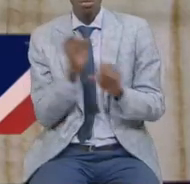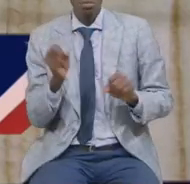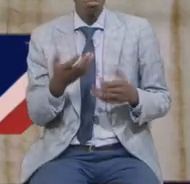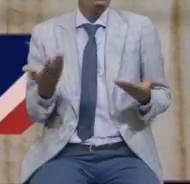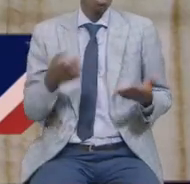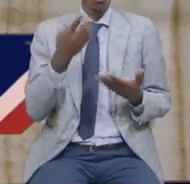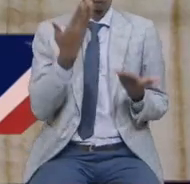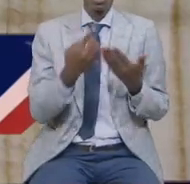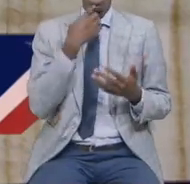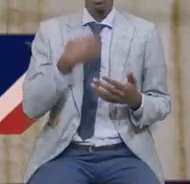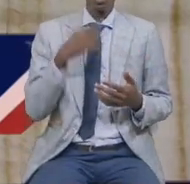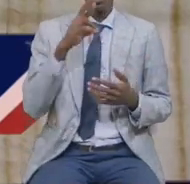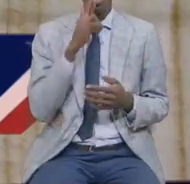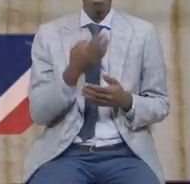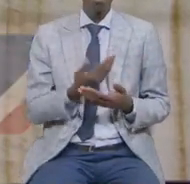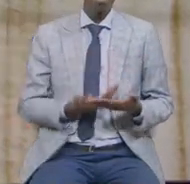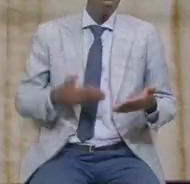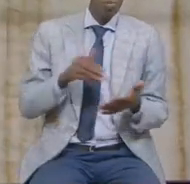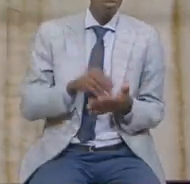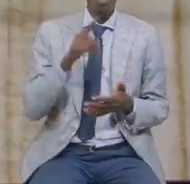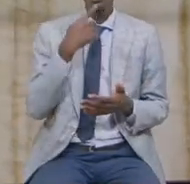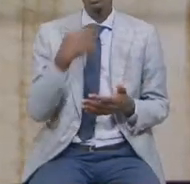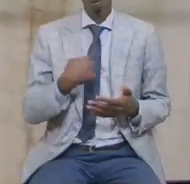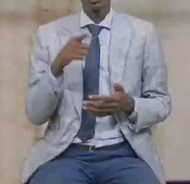tu peux dire que tu lis la Bible. Et